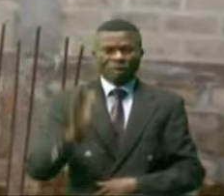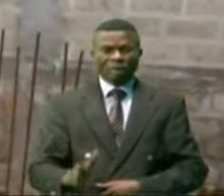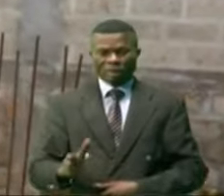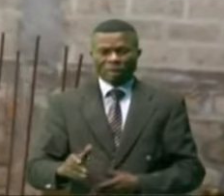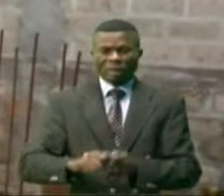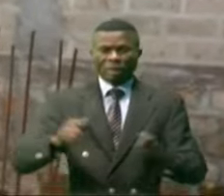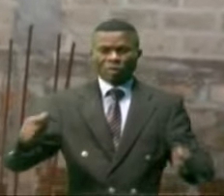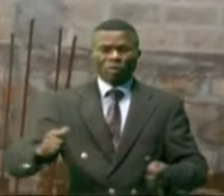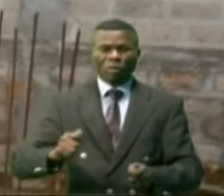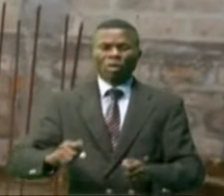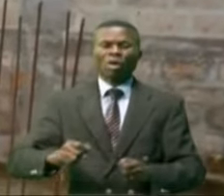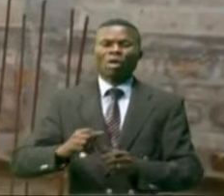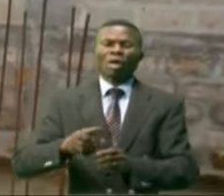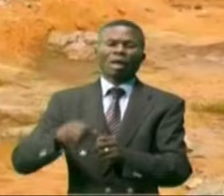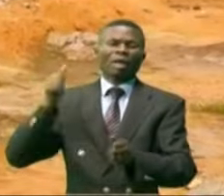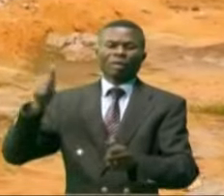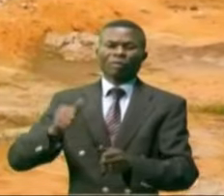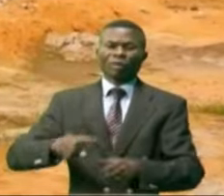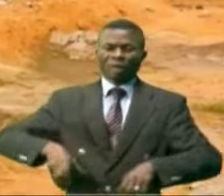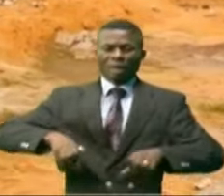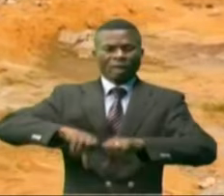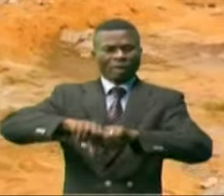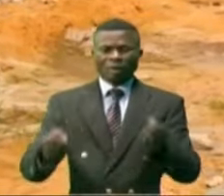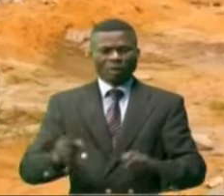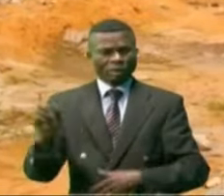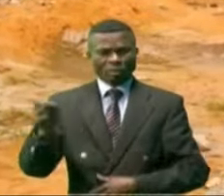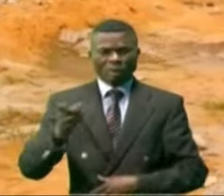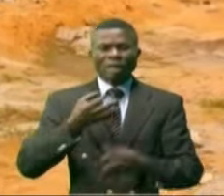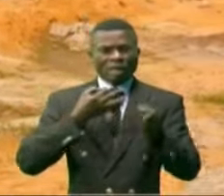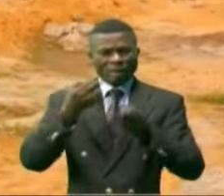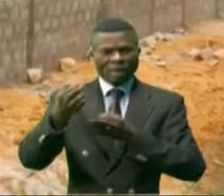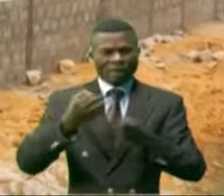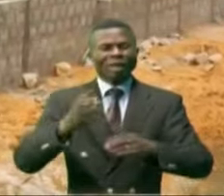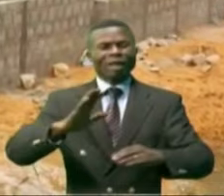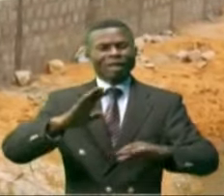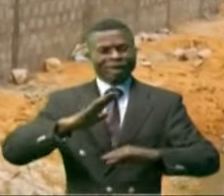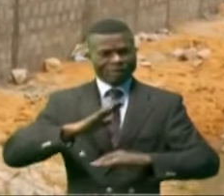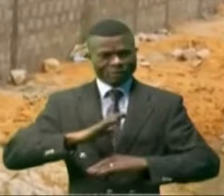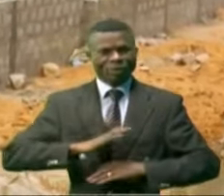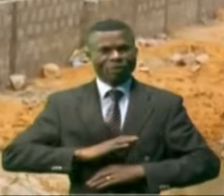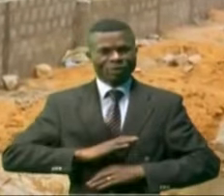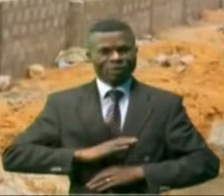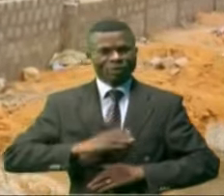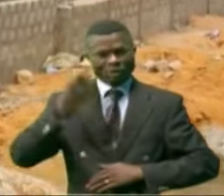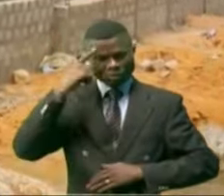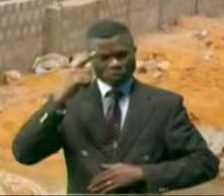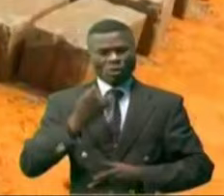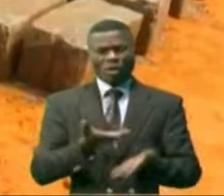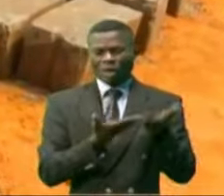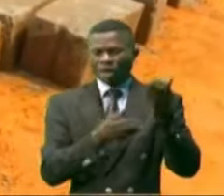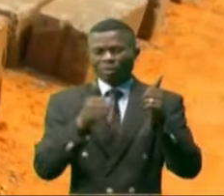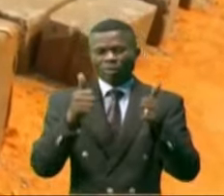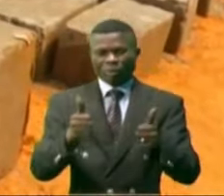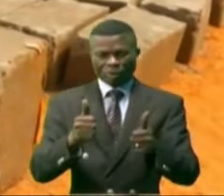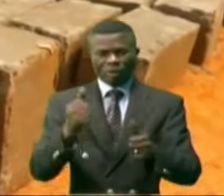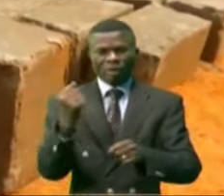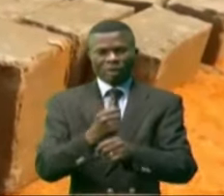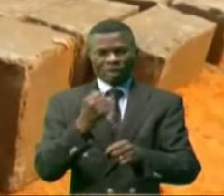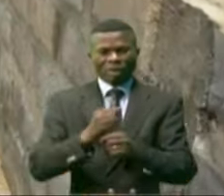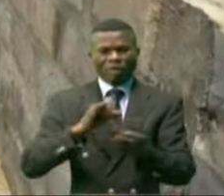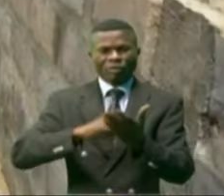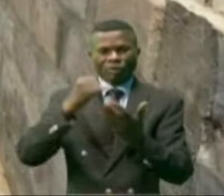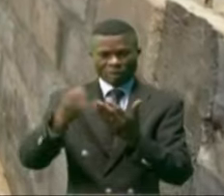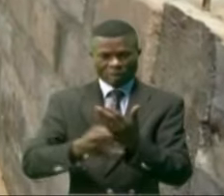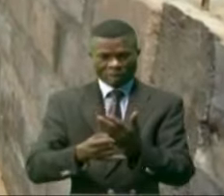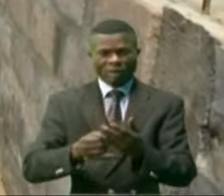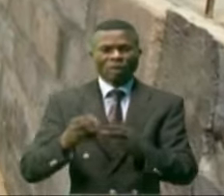pour éviter des glissements des terrains, souvent mortels. Il a exprimé sa satisfaction quant à l'impact positif de ces projets